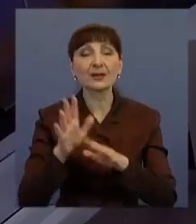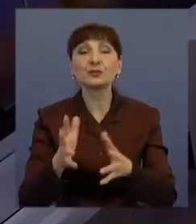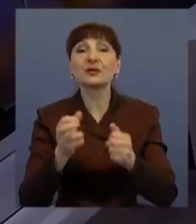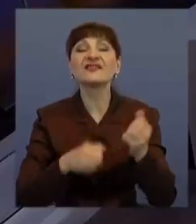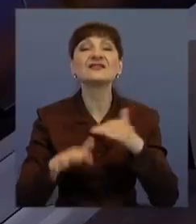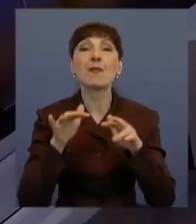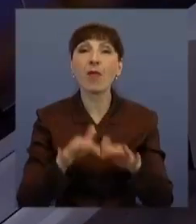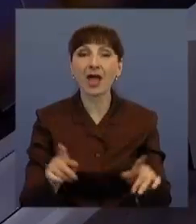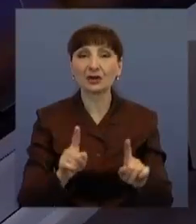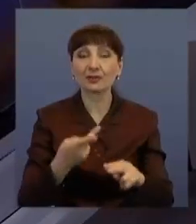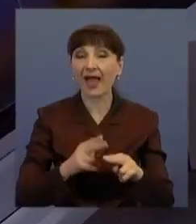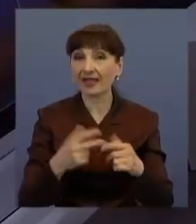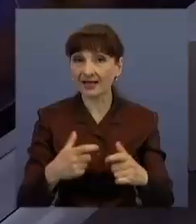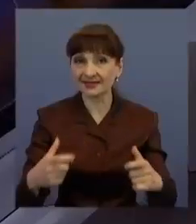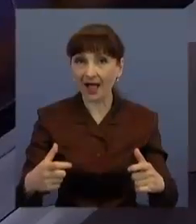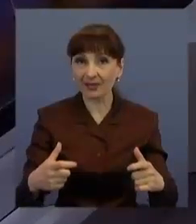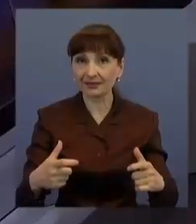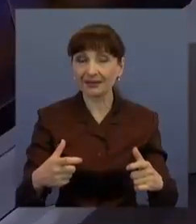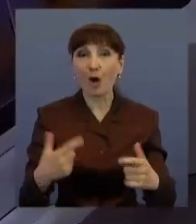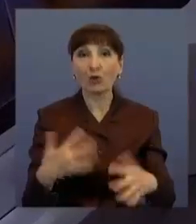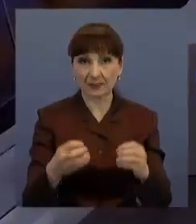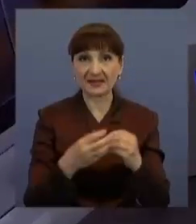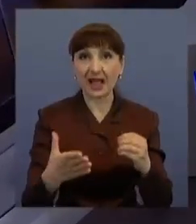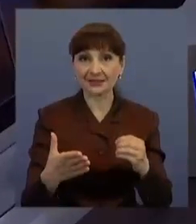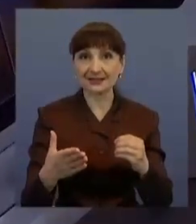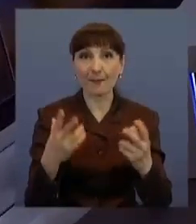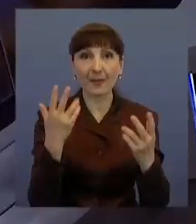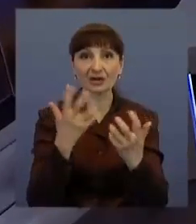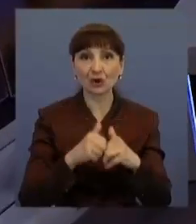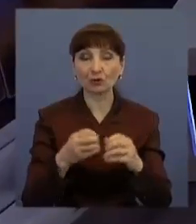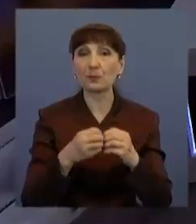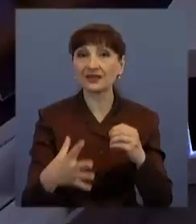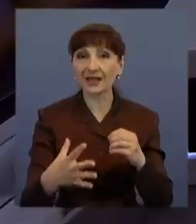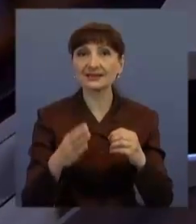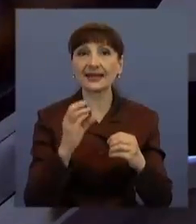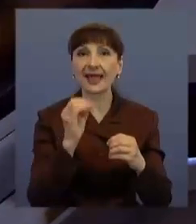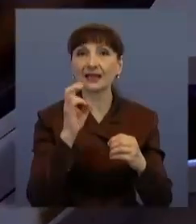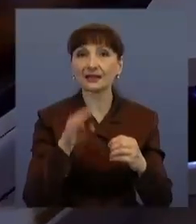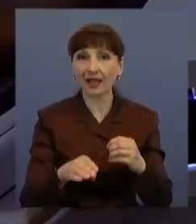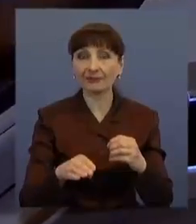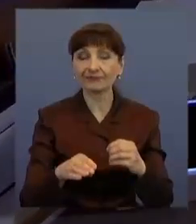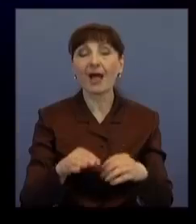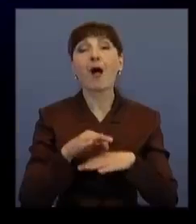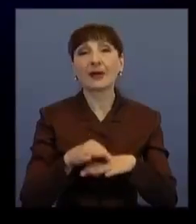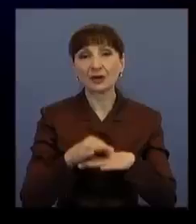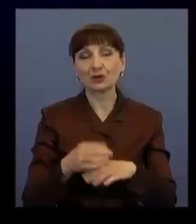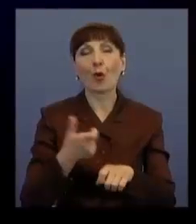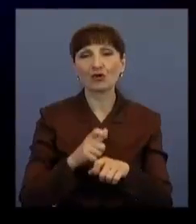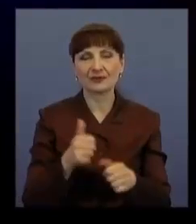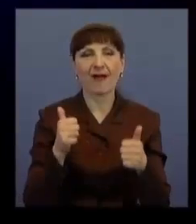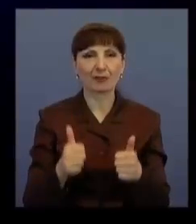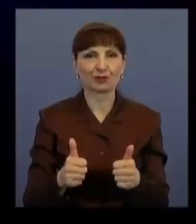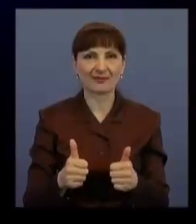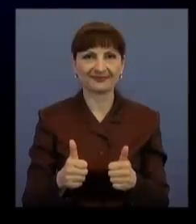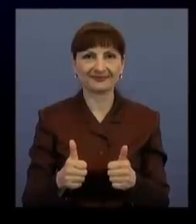чтобы этот экзамен очередной, кстати, 15-й, да, по счету? Да, 15-й по счету. 15-й ЕНТ пройдет, надеюсь, очень даже